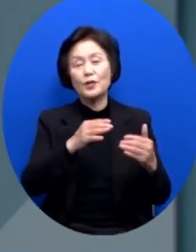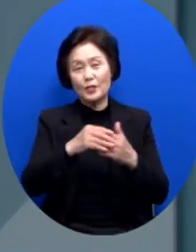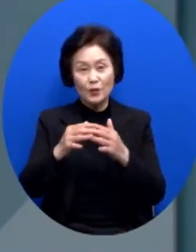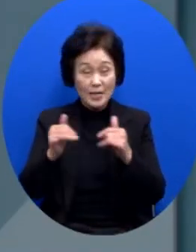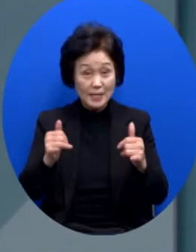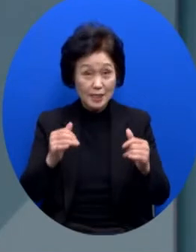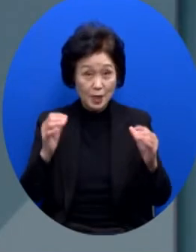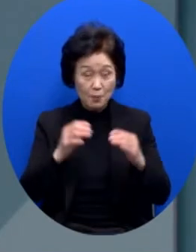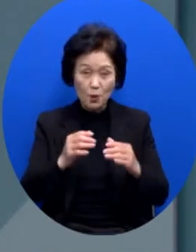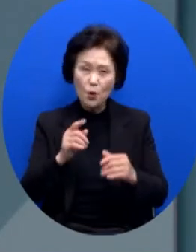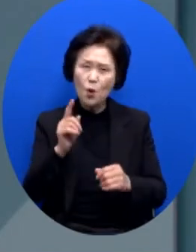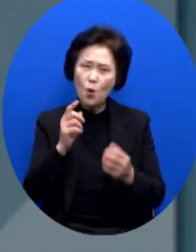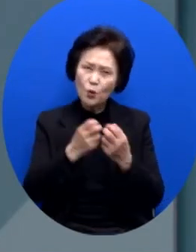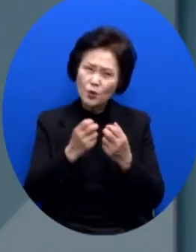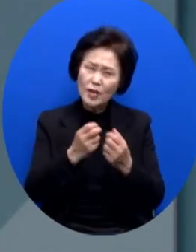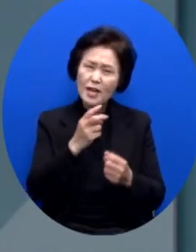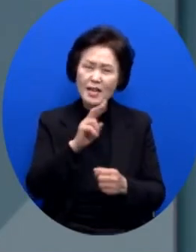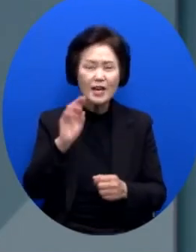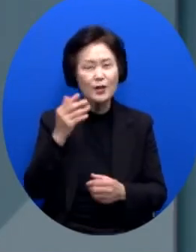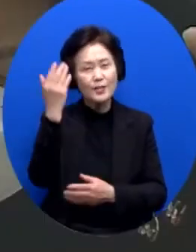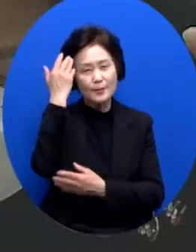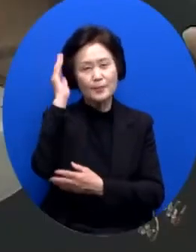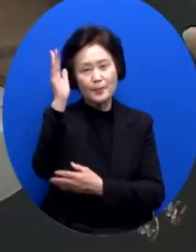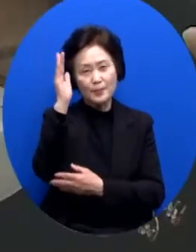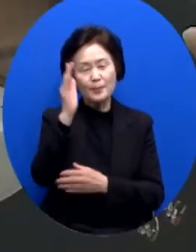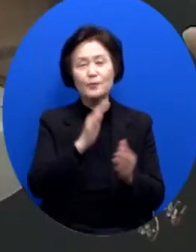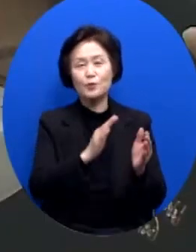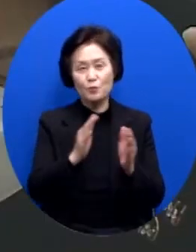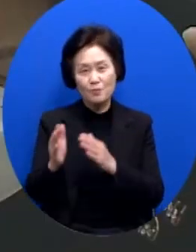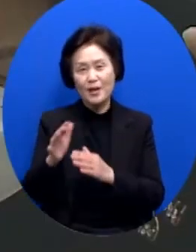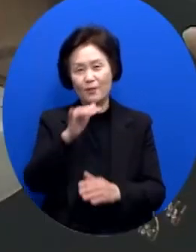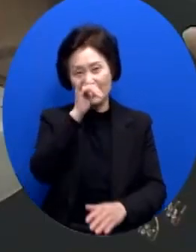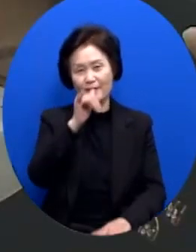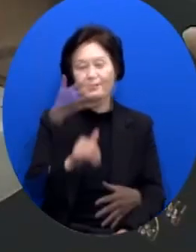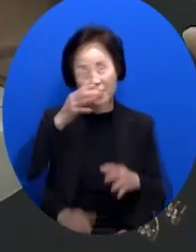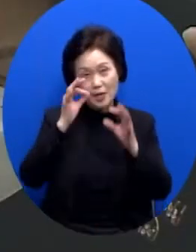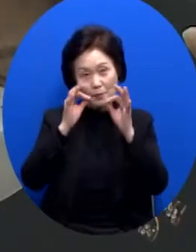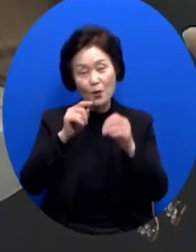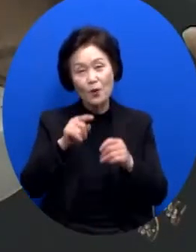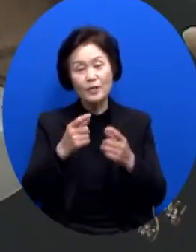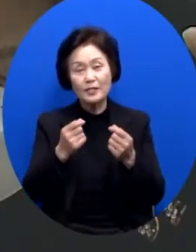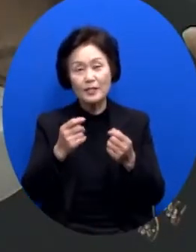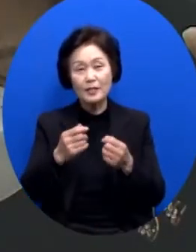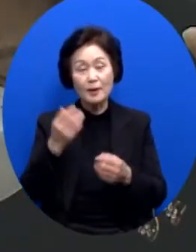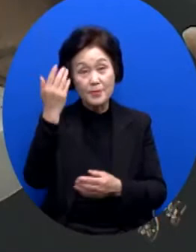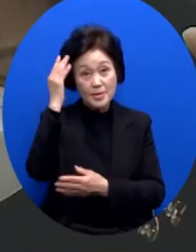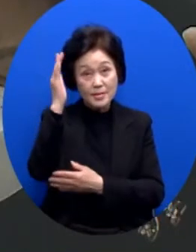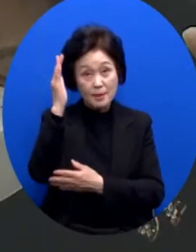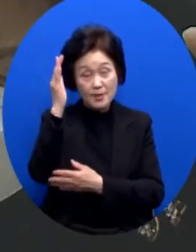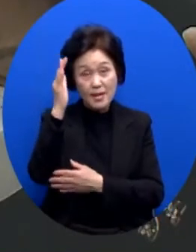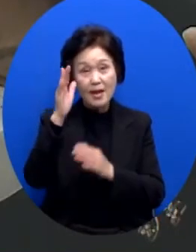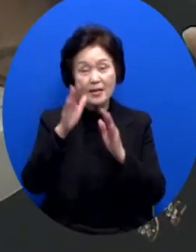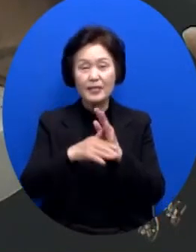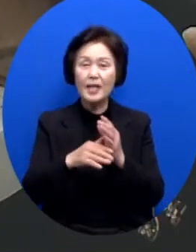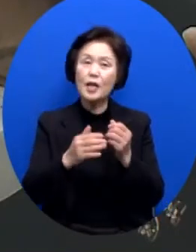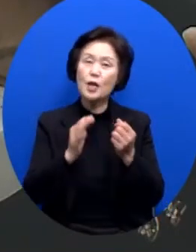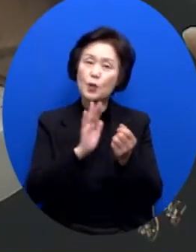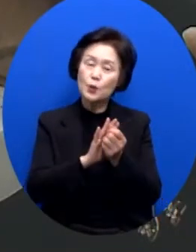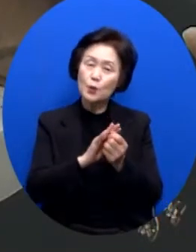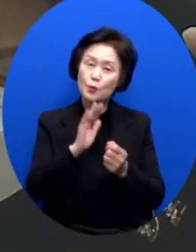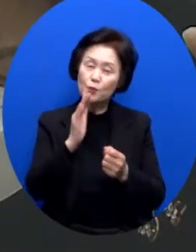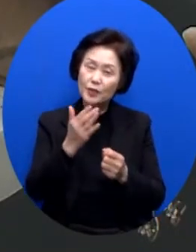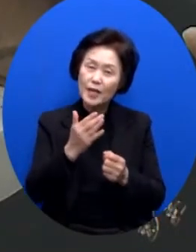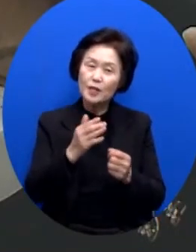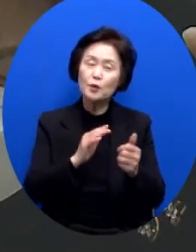하는 포럼 을 준비하고 있습니다 앞선 영상에서 보신 것처럼 이번 세미나에 도움이 될 조언과 당부의